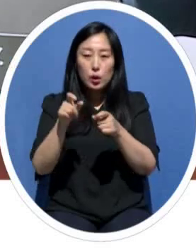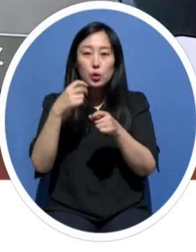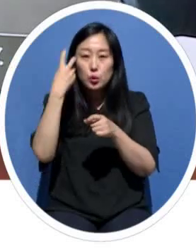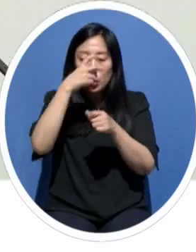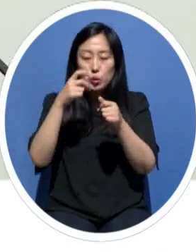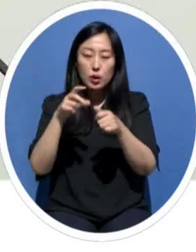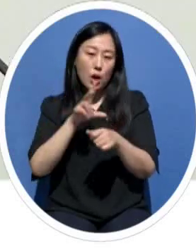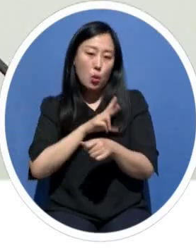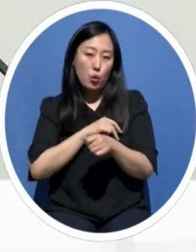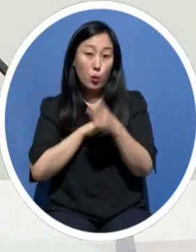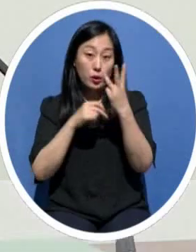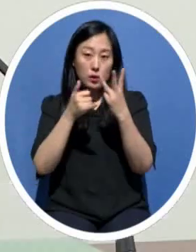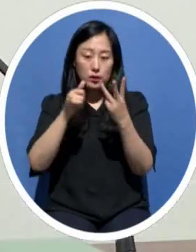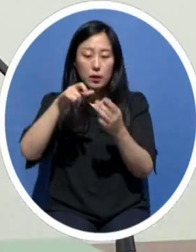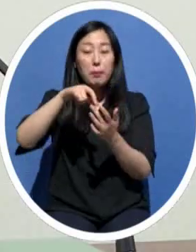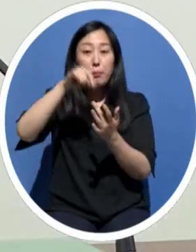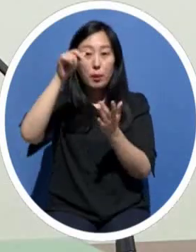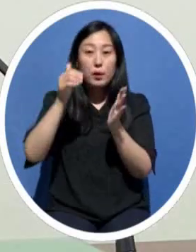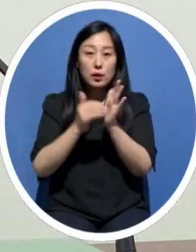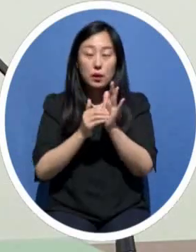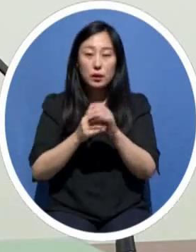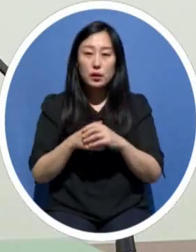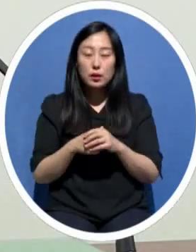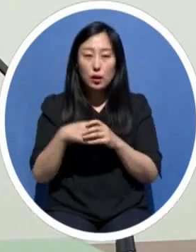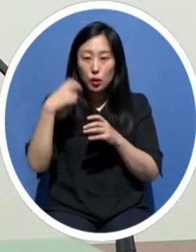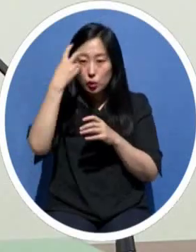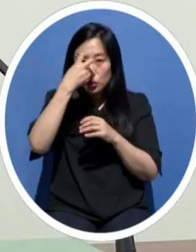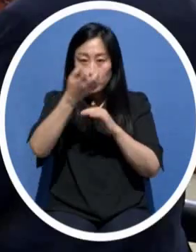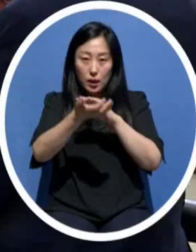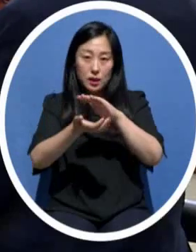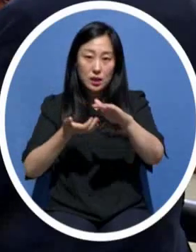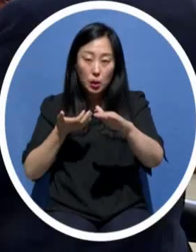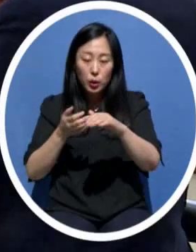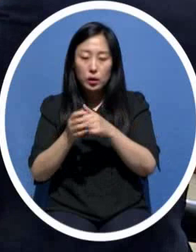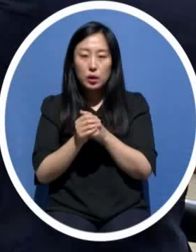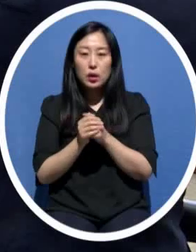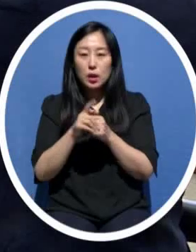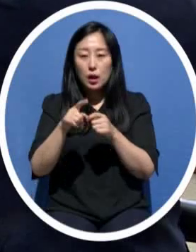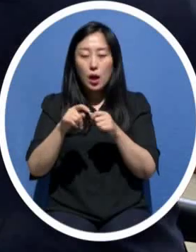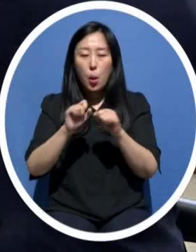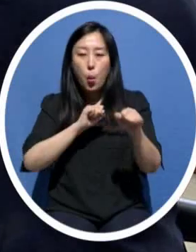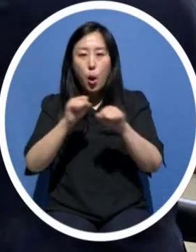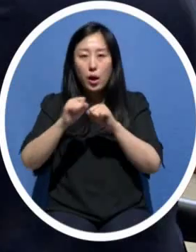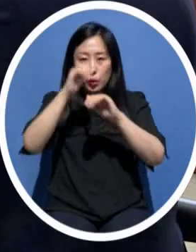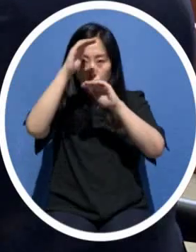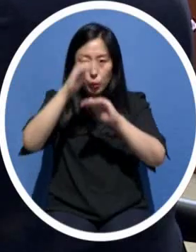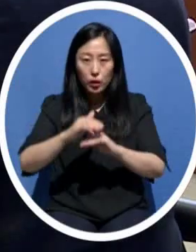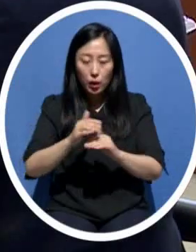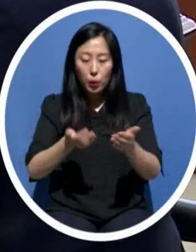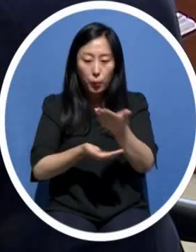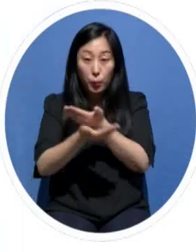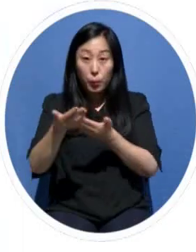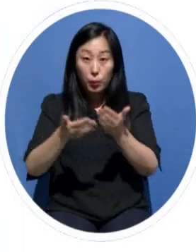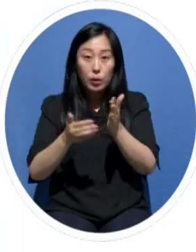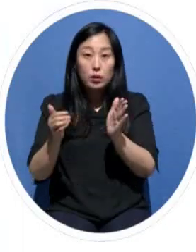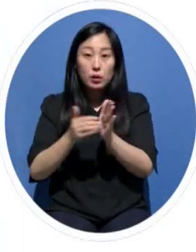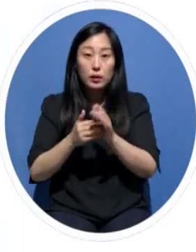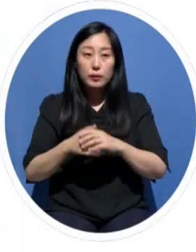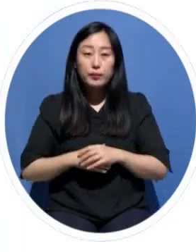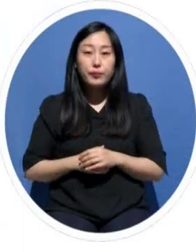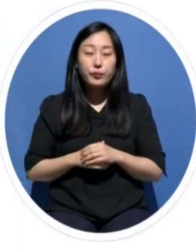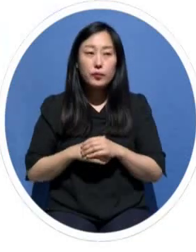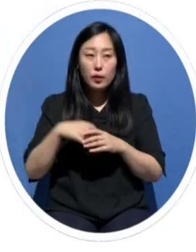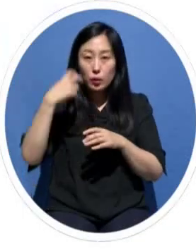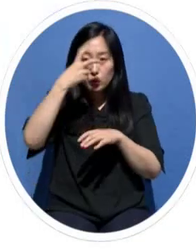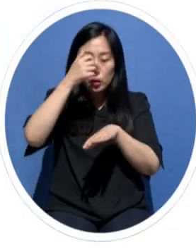각각 조사위원을 맡았습니다. 본격적인 조사에 앞서 특위는 주요 활동 내용을 공유했습니다. 조사